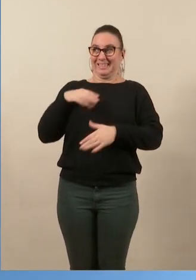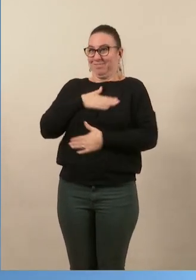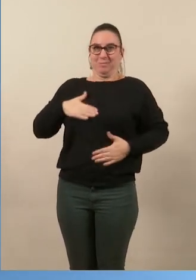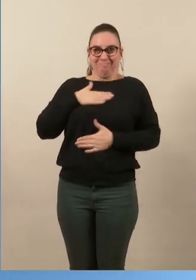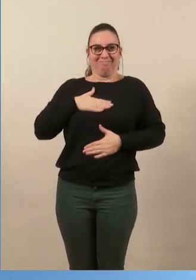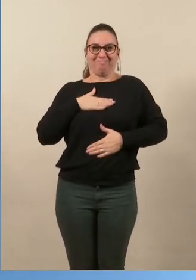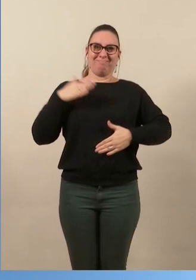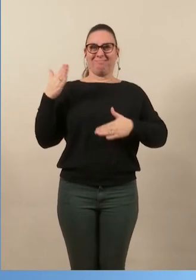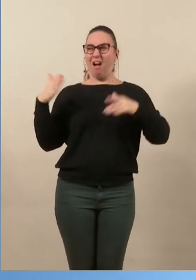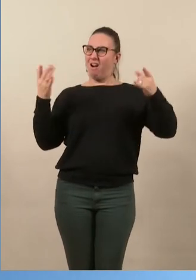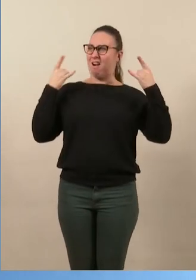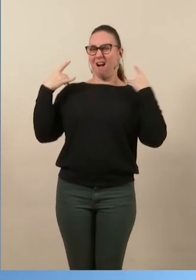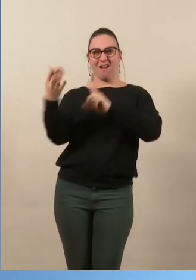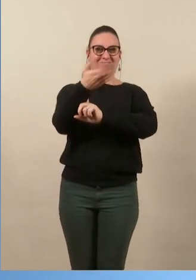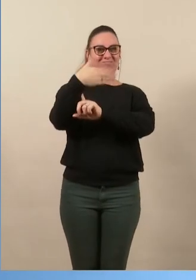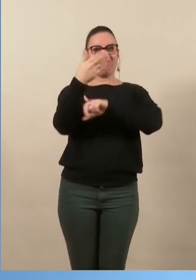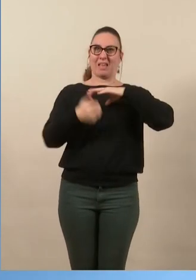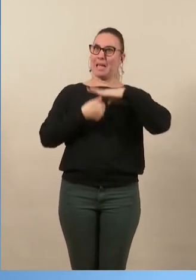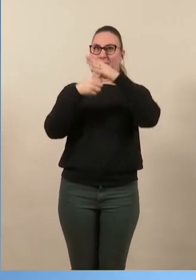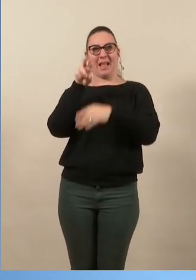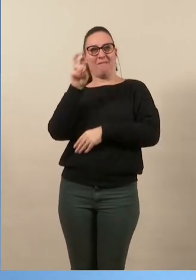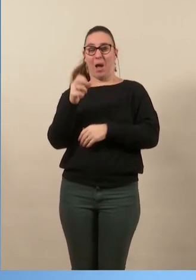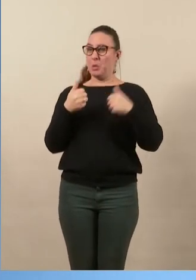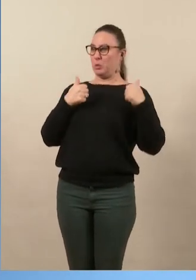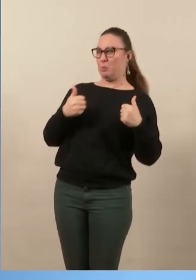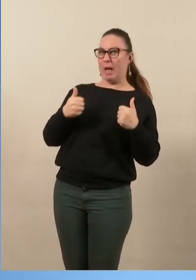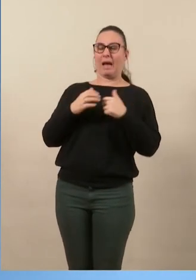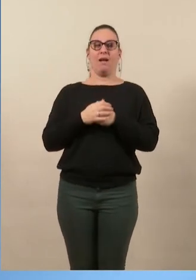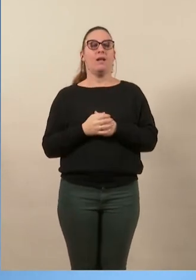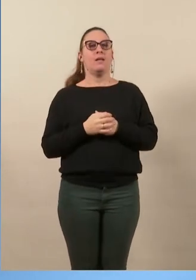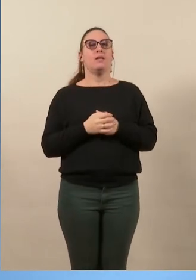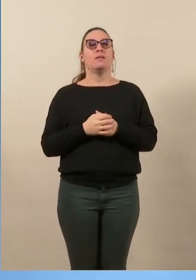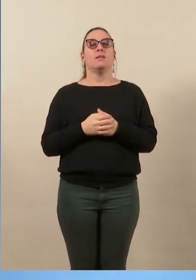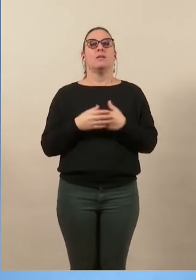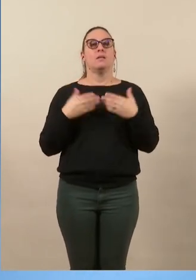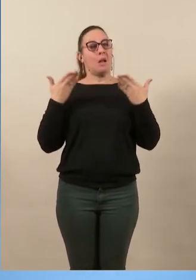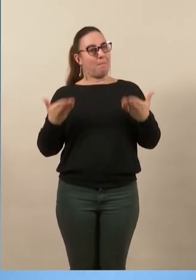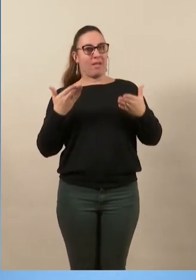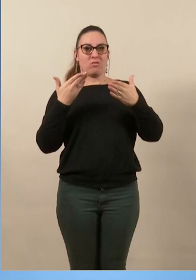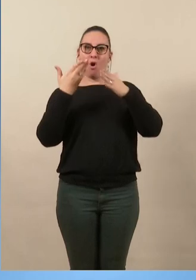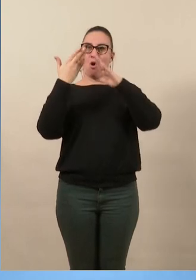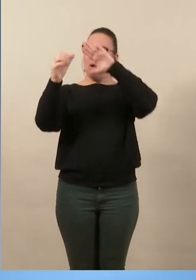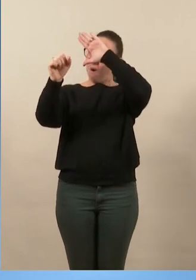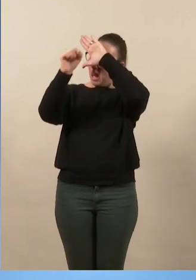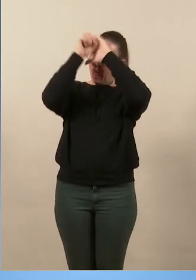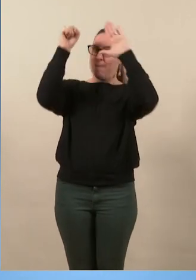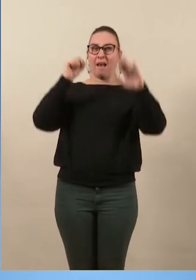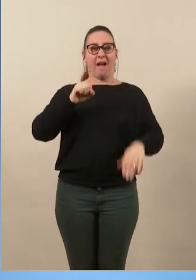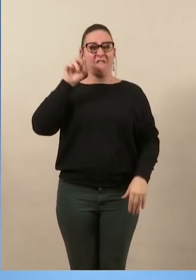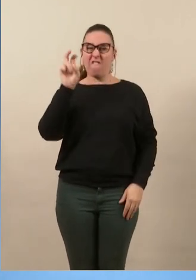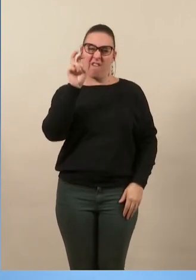sommes capitale verte et c'est très sympa nous sommes aujourd'hui labéisé plus que vert que